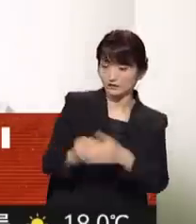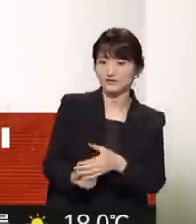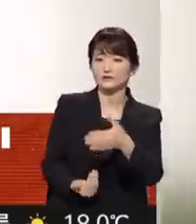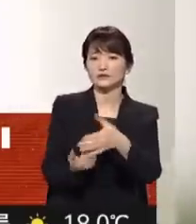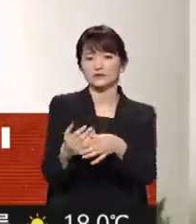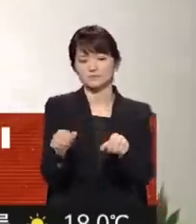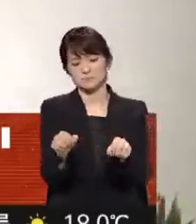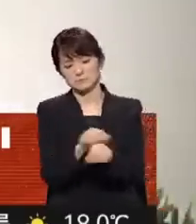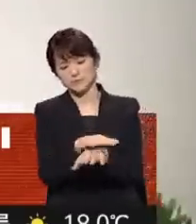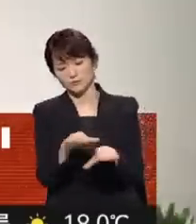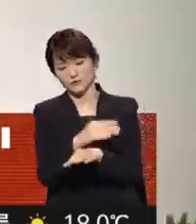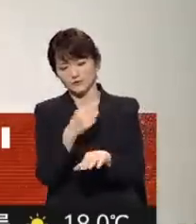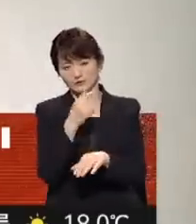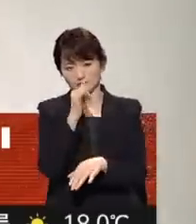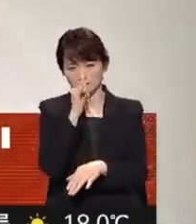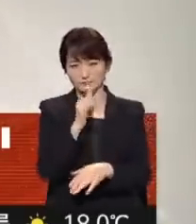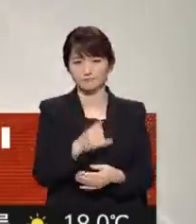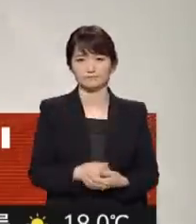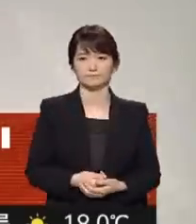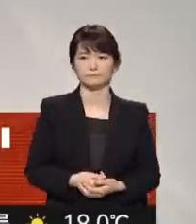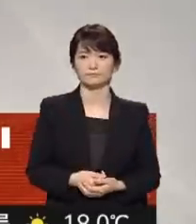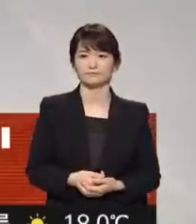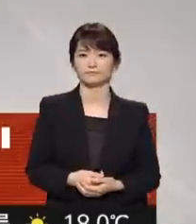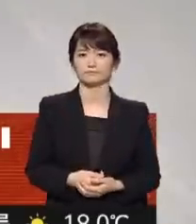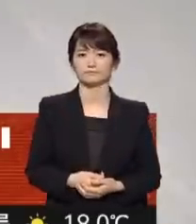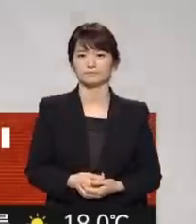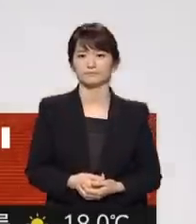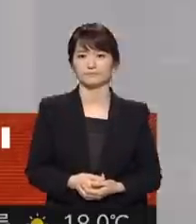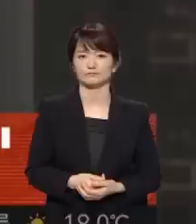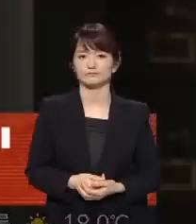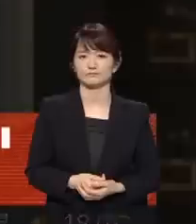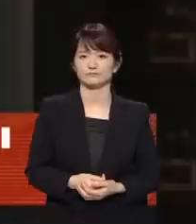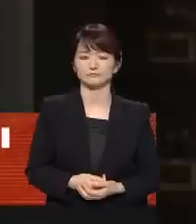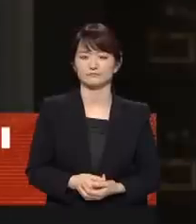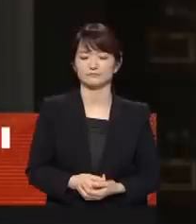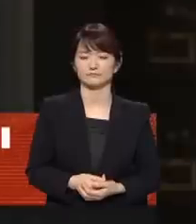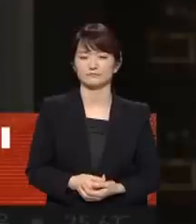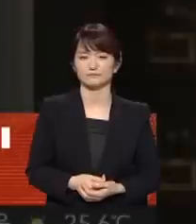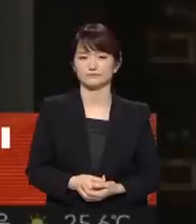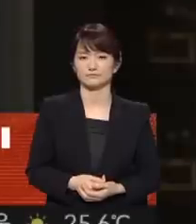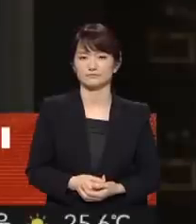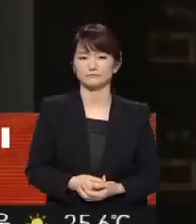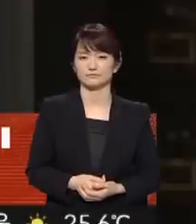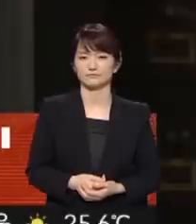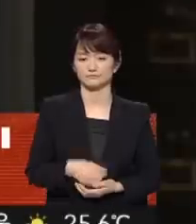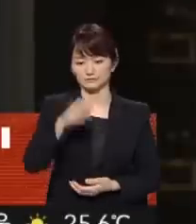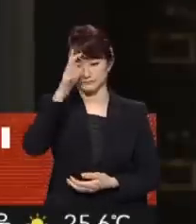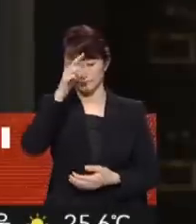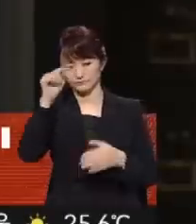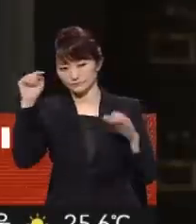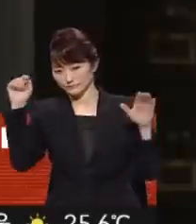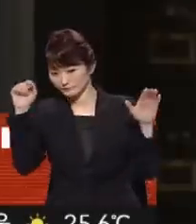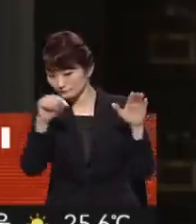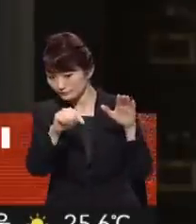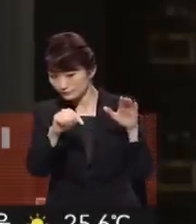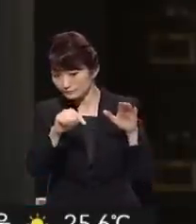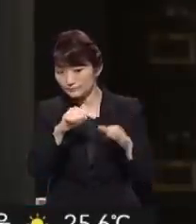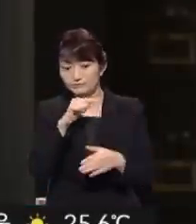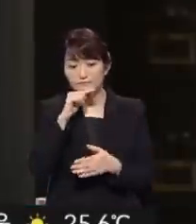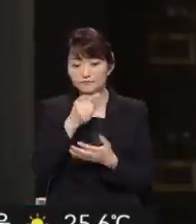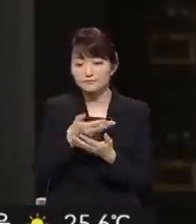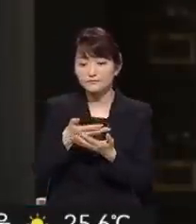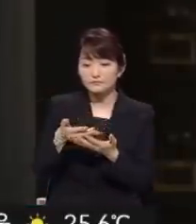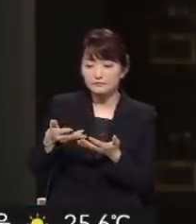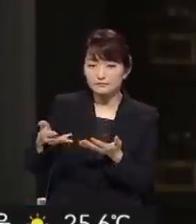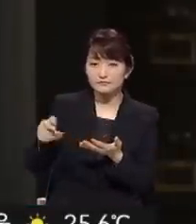무마라는 정황도 있었습니다. 자, 뭐 거의 완전 범죄를 꿈꿨던 모양인데, 자, 출동한 경찰, 이 피를